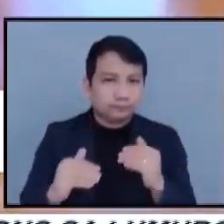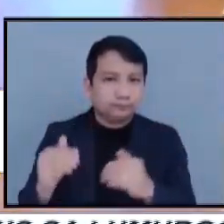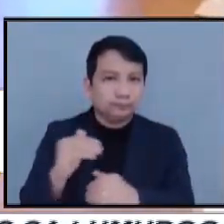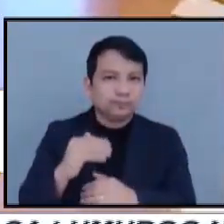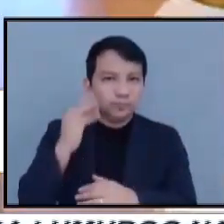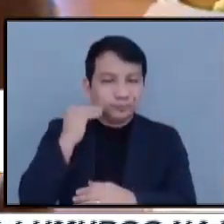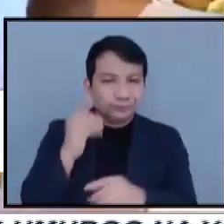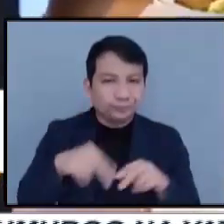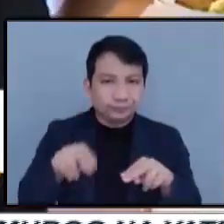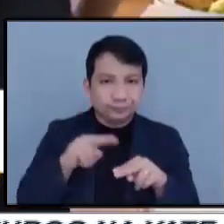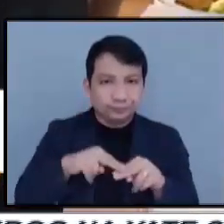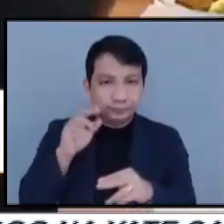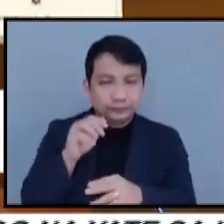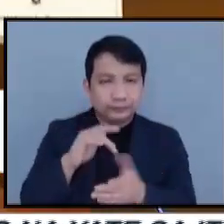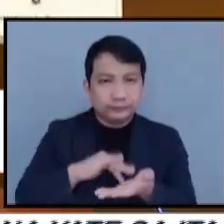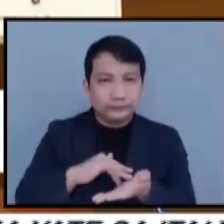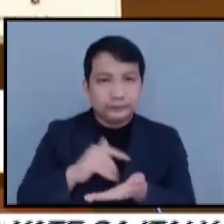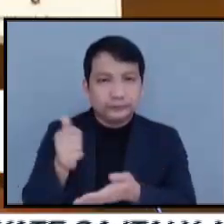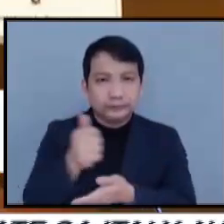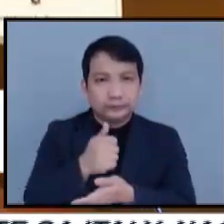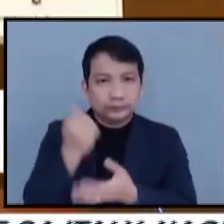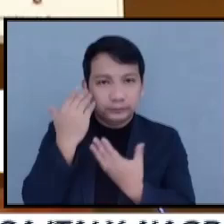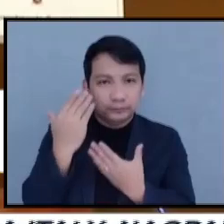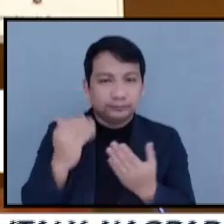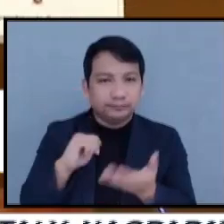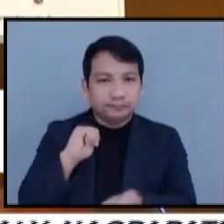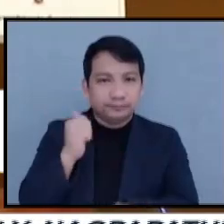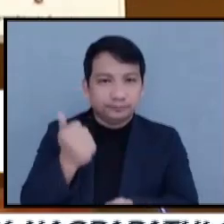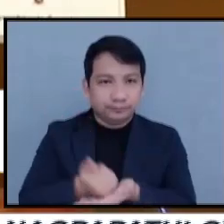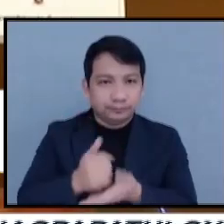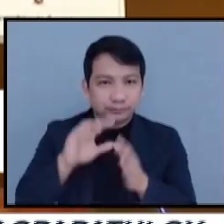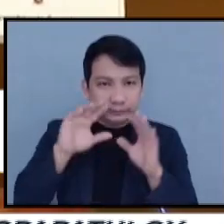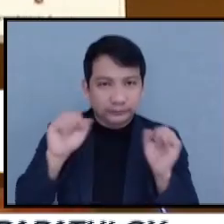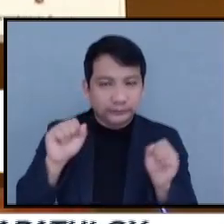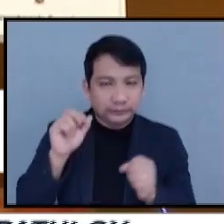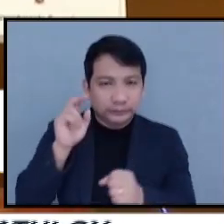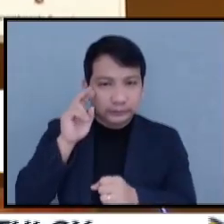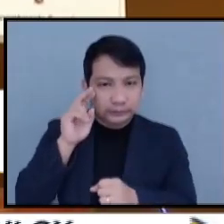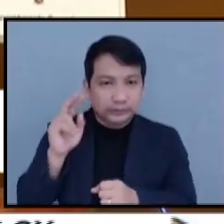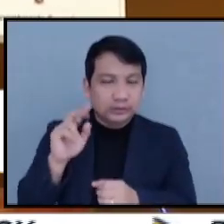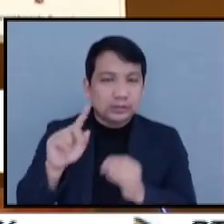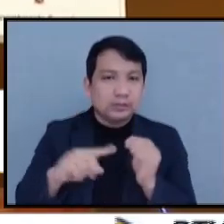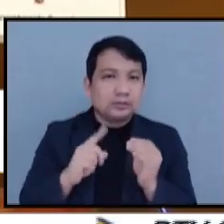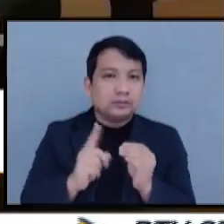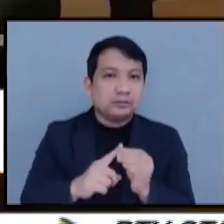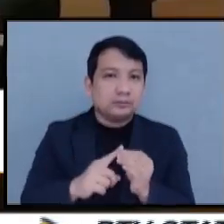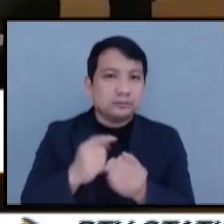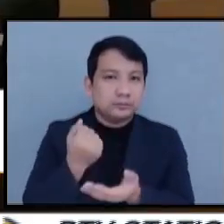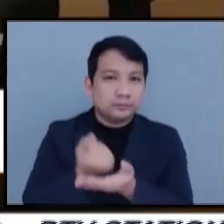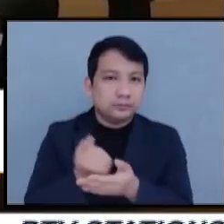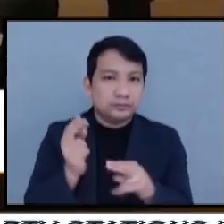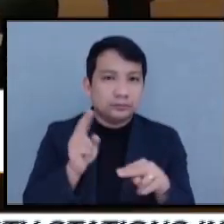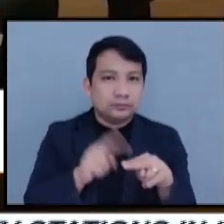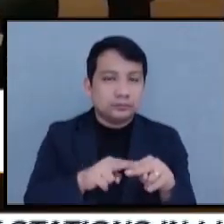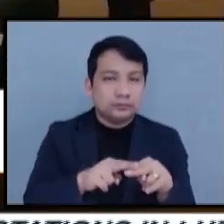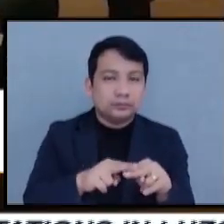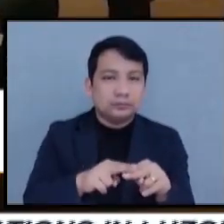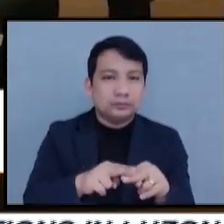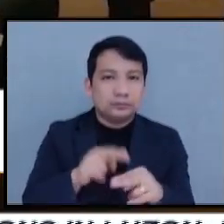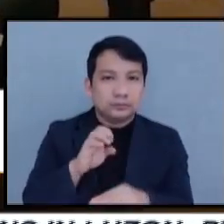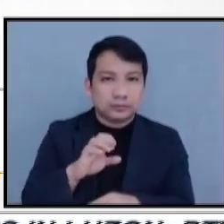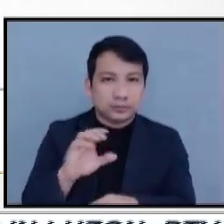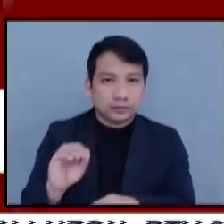medical allowance ng mga guro matapos aprobahan ni Pangulong Ferdinand R. Marcos Jr. ang salary adjustment sa bisa ng Executive Order